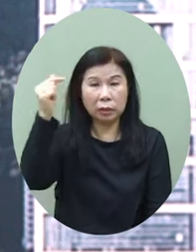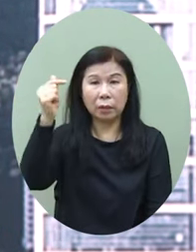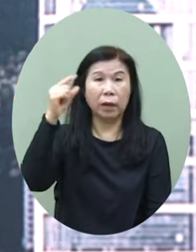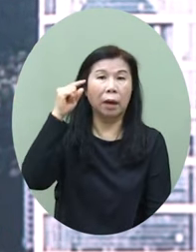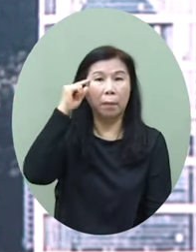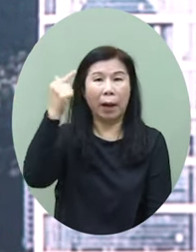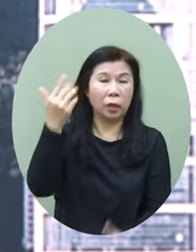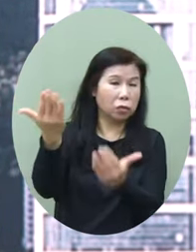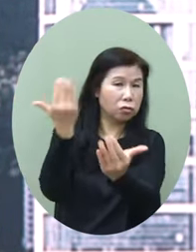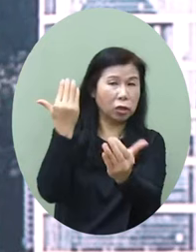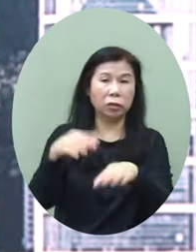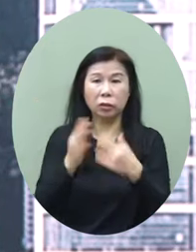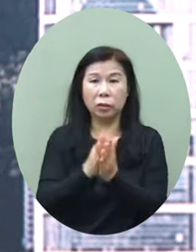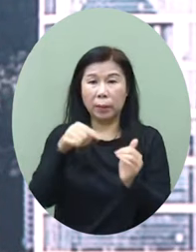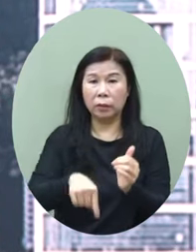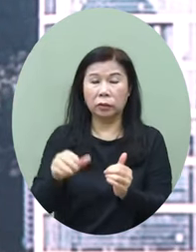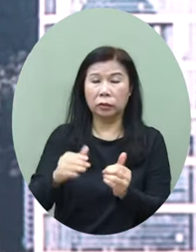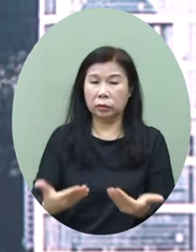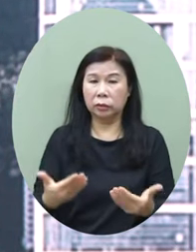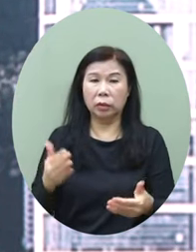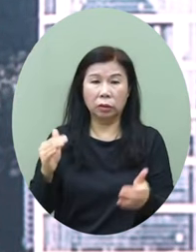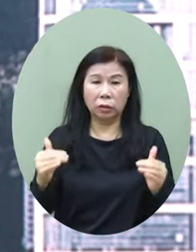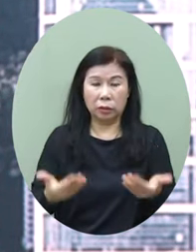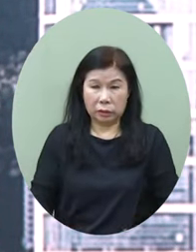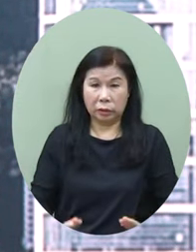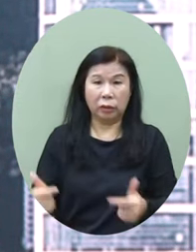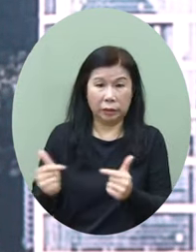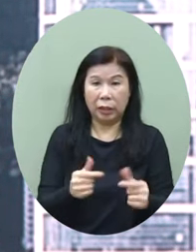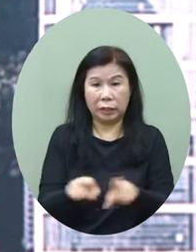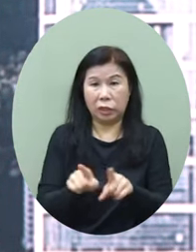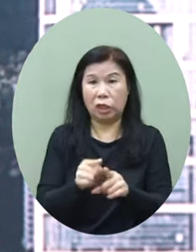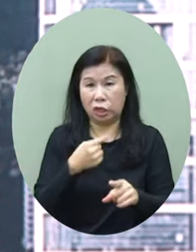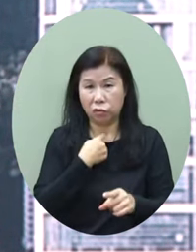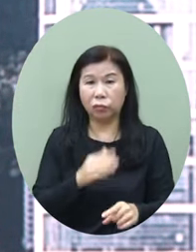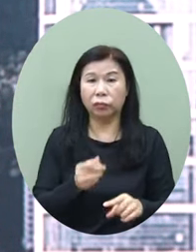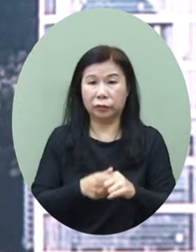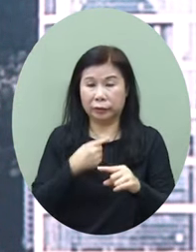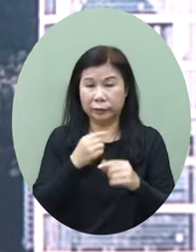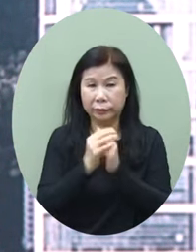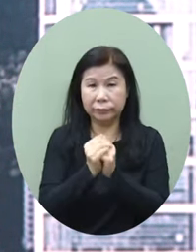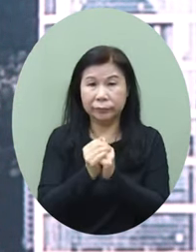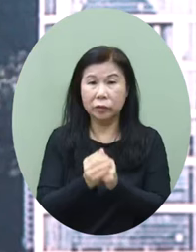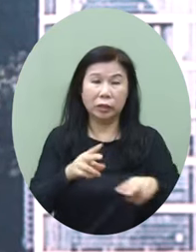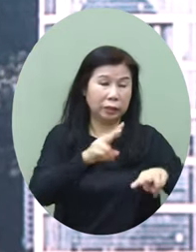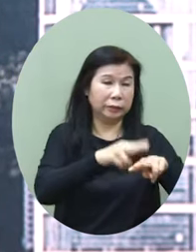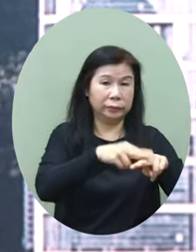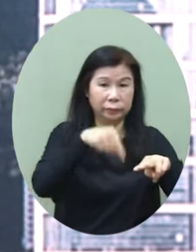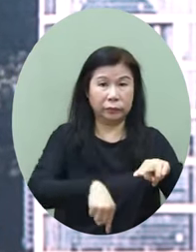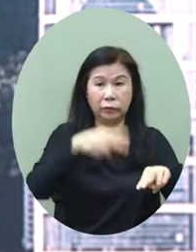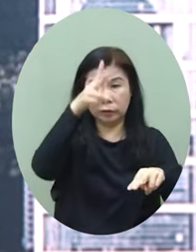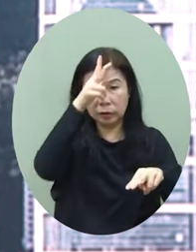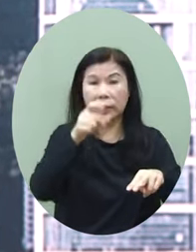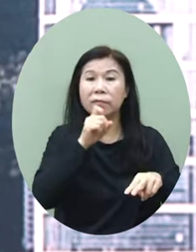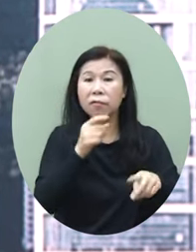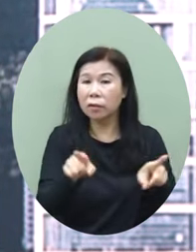八日前的都覺得已經是到了這一刻是有需要了所以就要求國家在這一